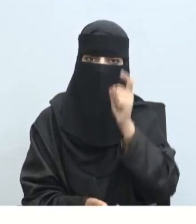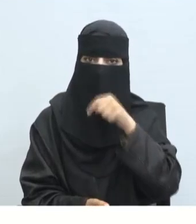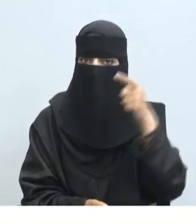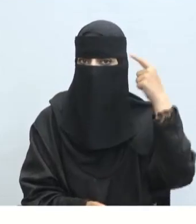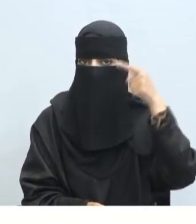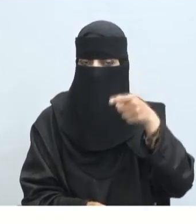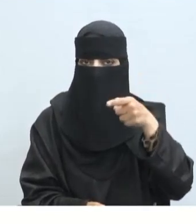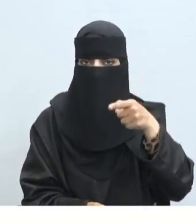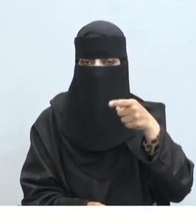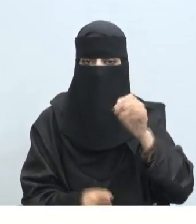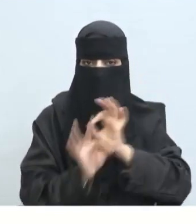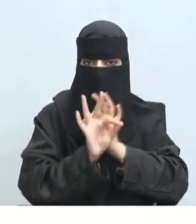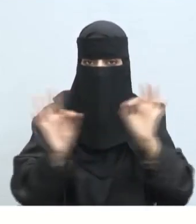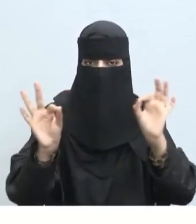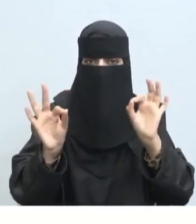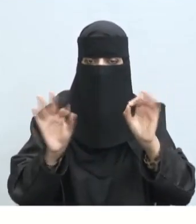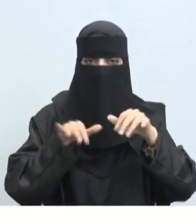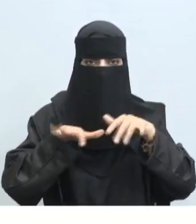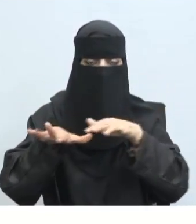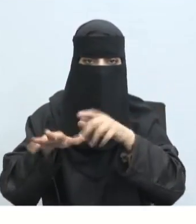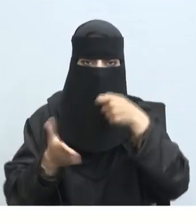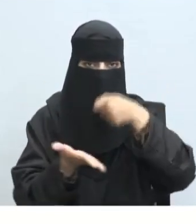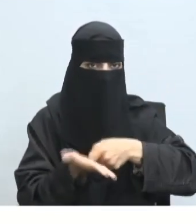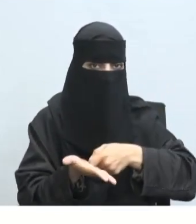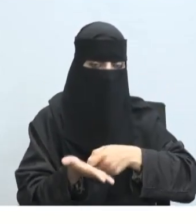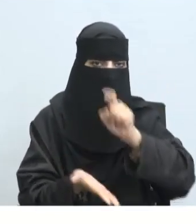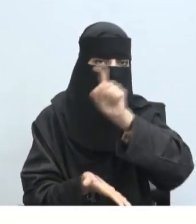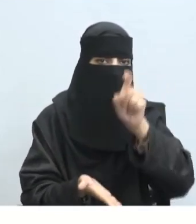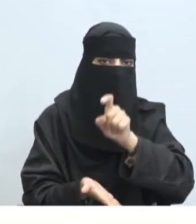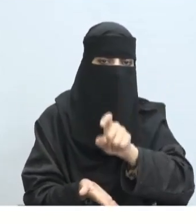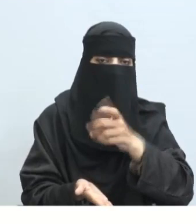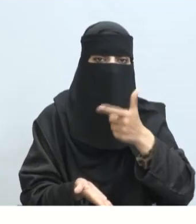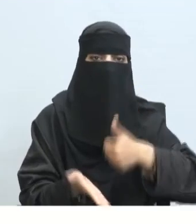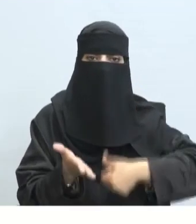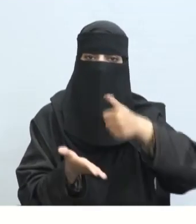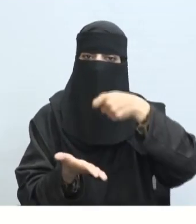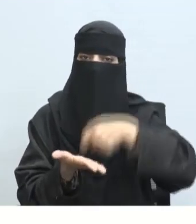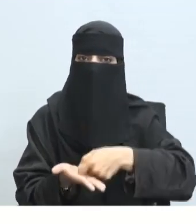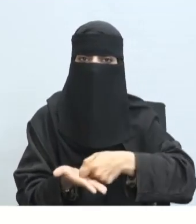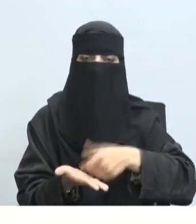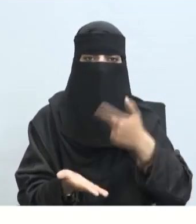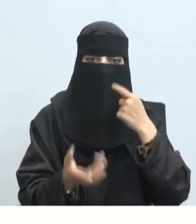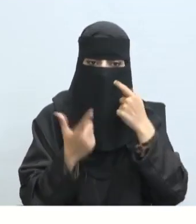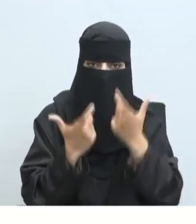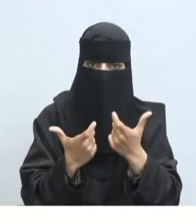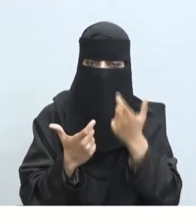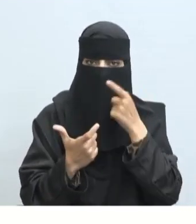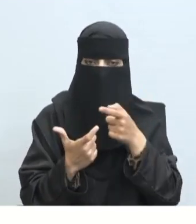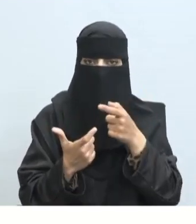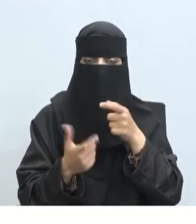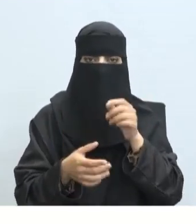نفكر باستعداد الحضور للدفع كم ما هي الاسعار التي يمكن ان يدفعوها نراعي بالتاكيد